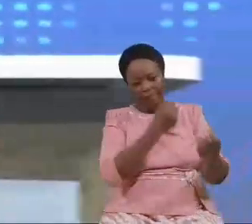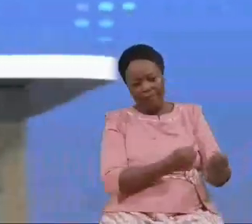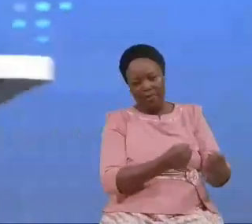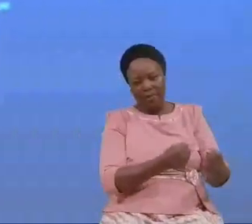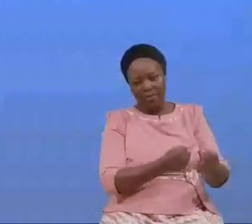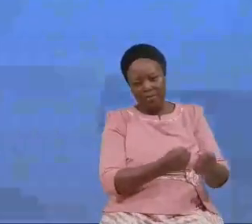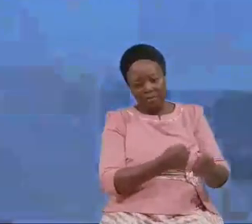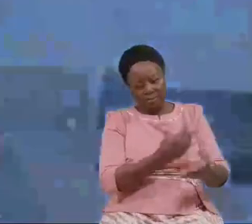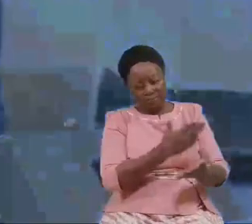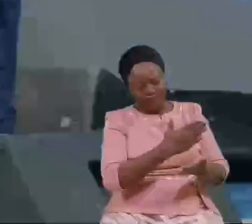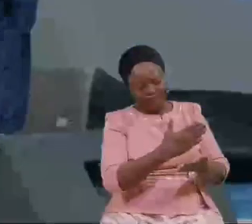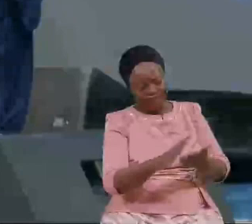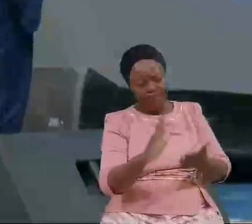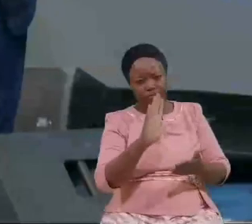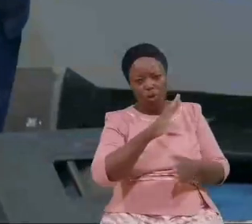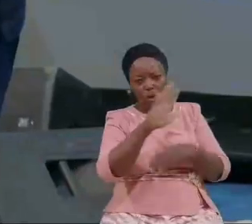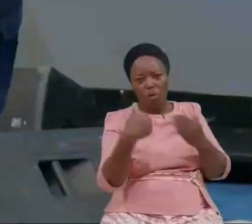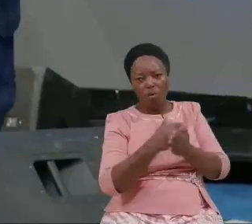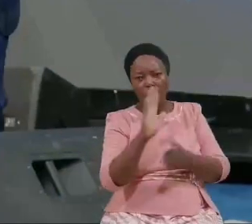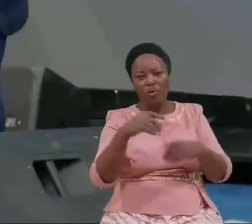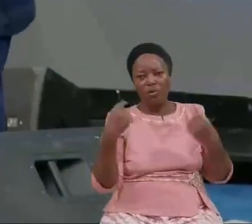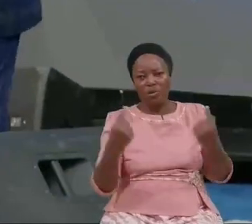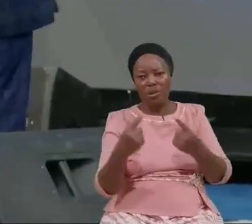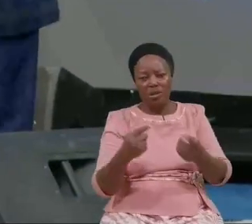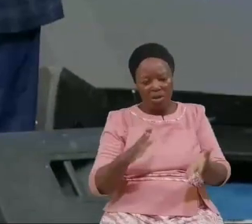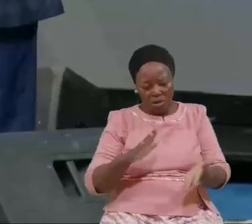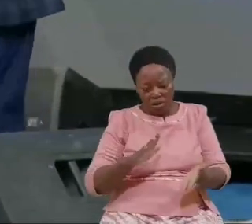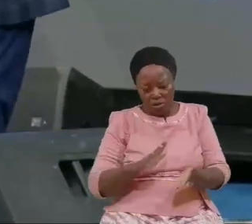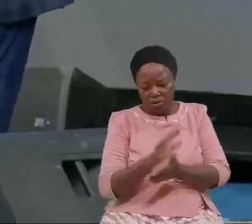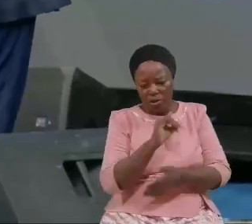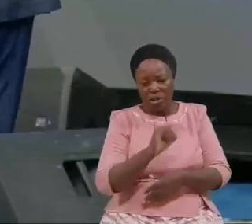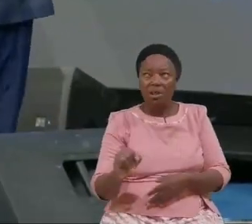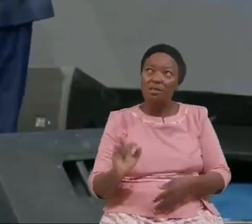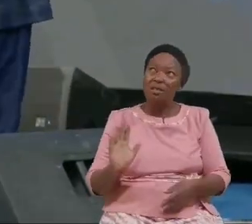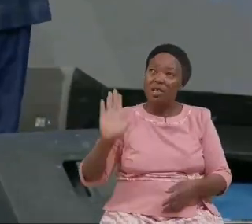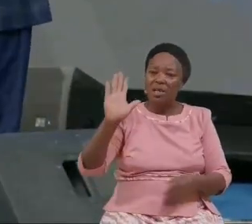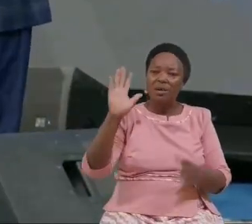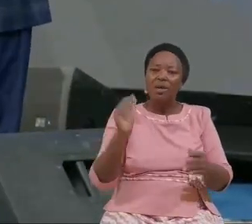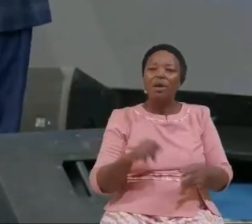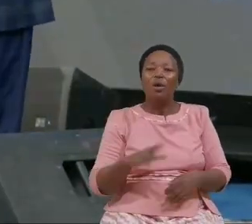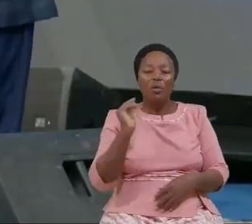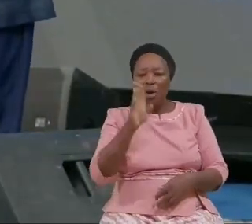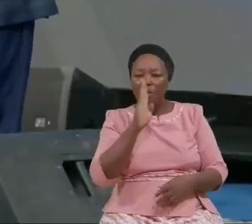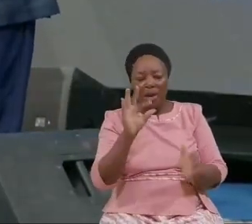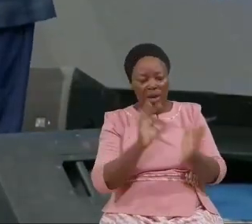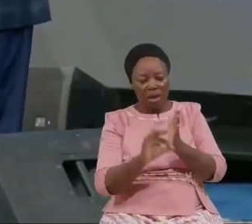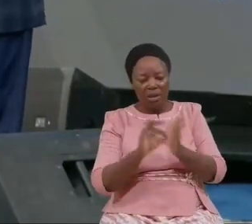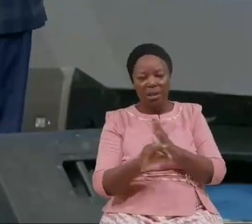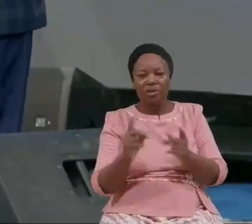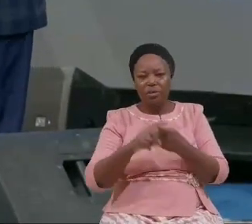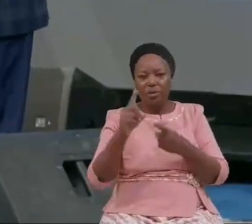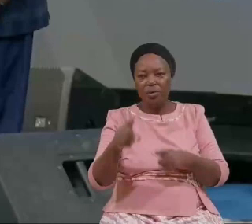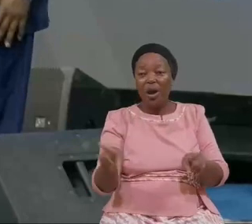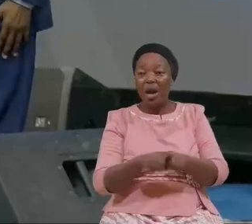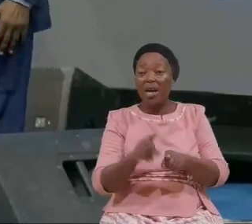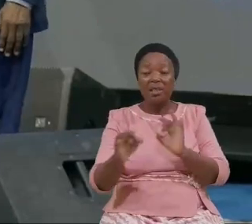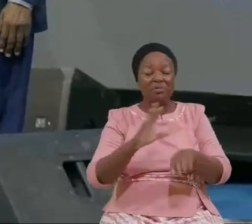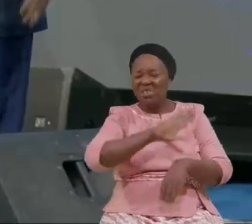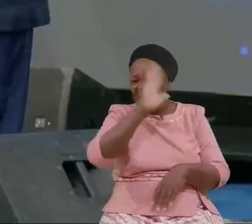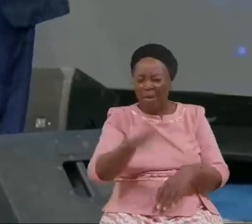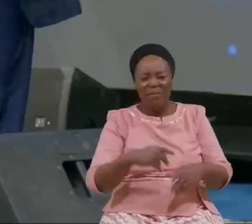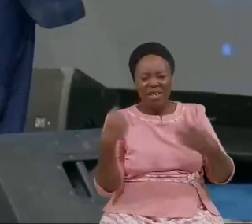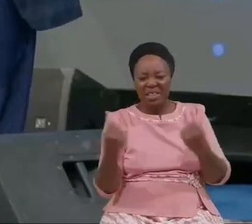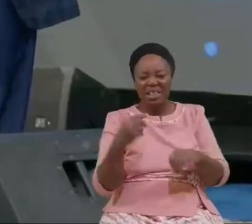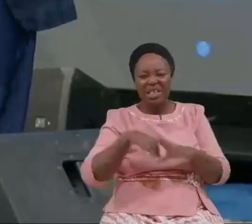abandonnant toutes tes péchés lui faisant confiance tout cela est considéré comme si tu n'as jamais